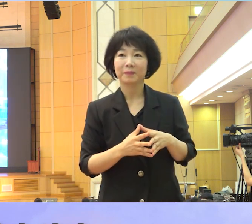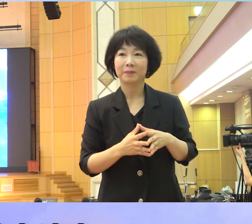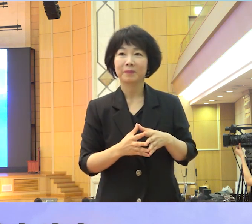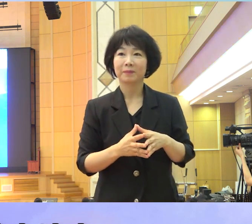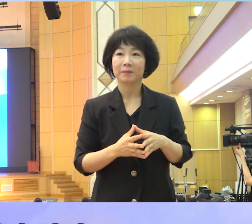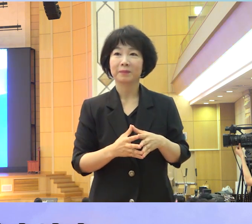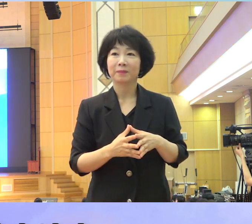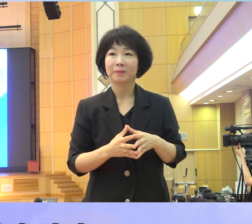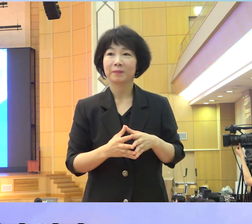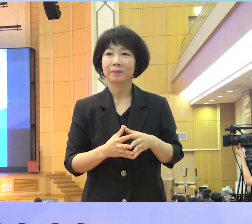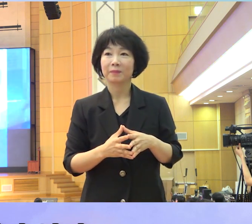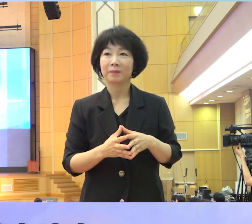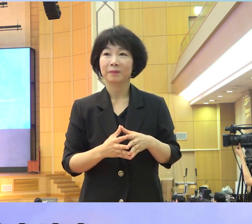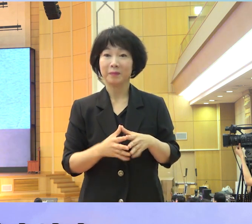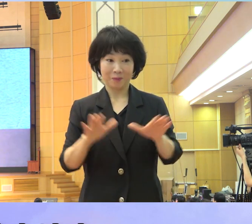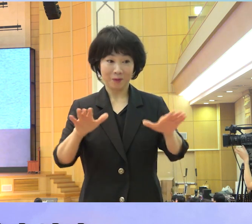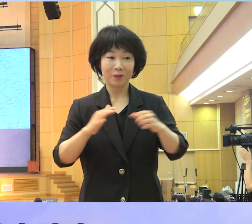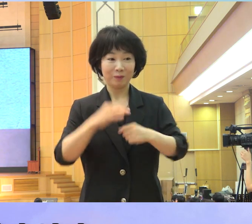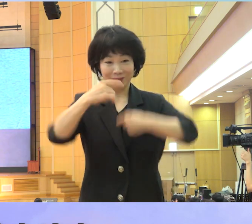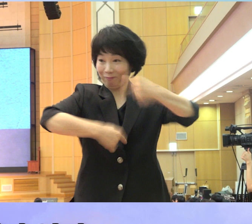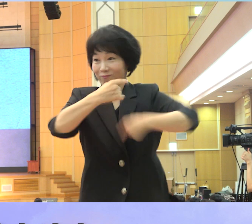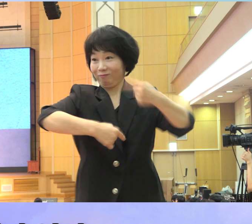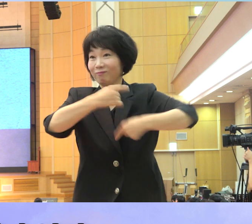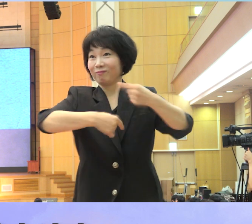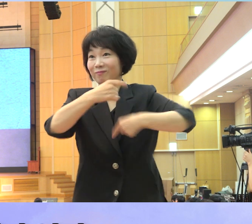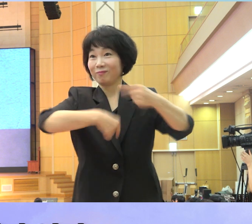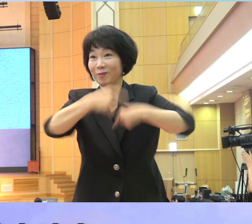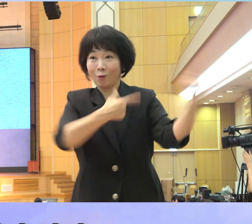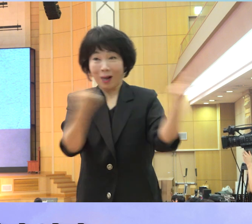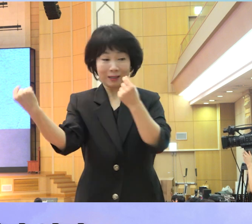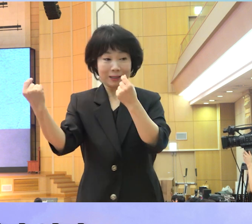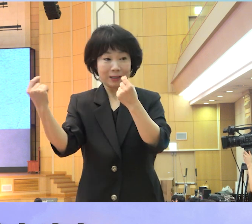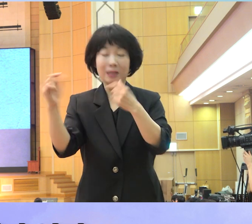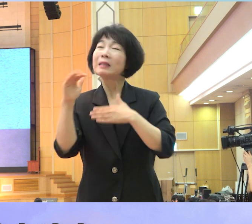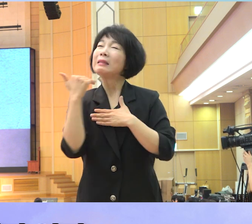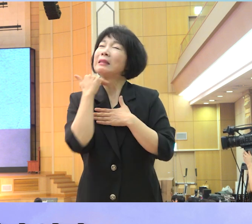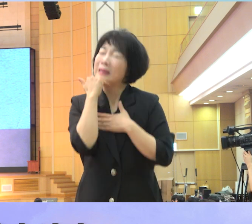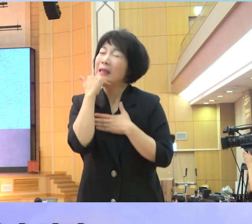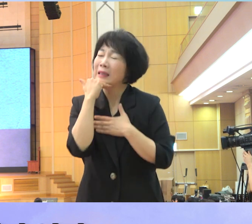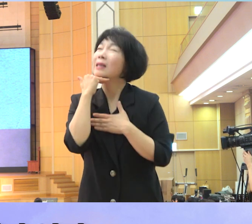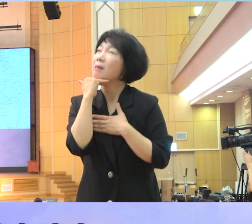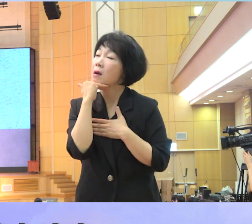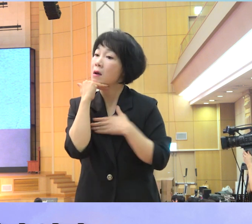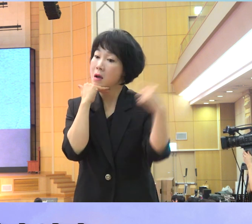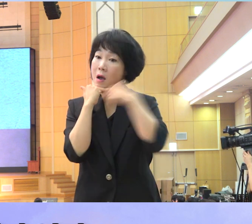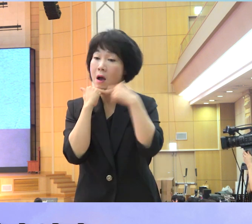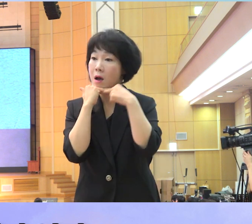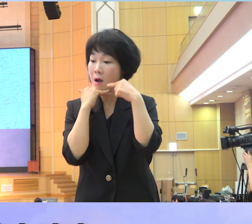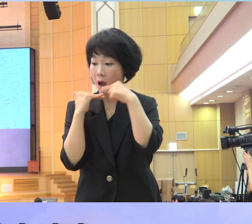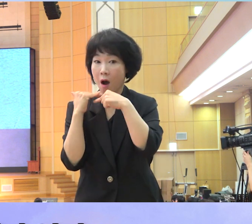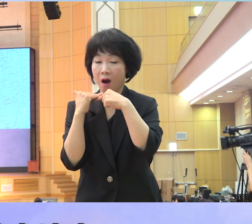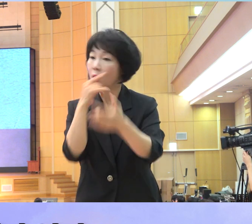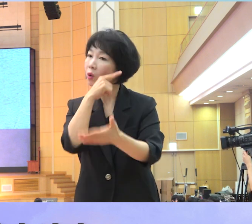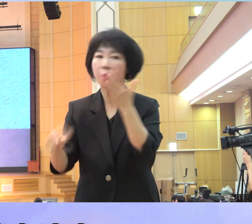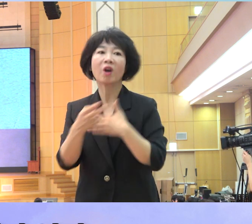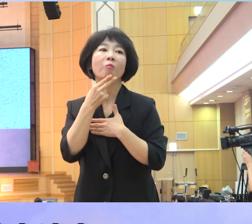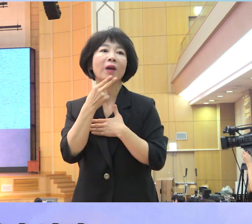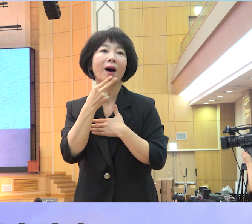여러분, 오늘 제목을 한번 다 같이 따라해 보겠습니다. 기다림에는 손해가